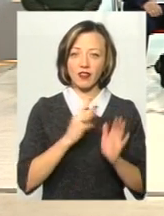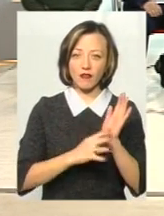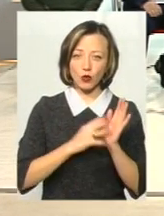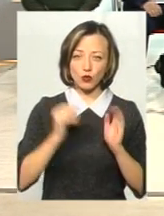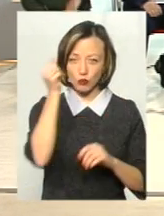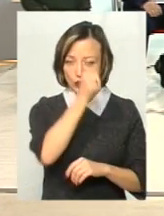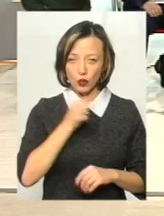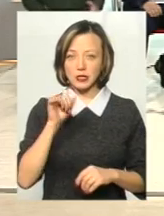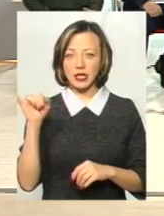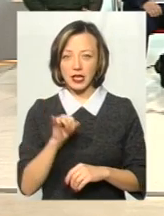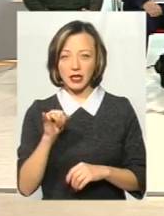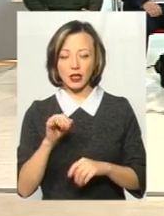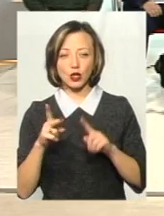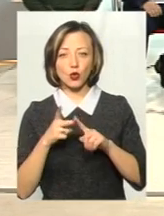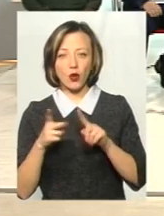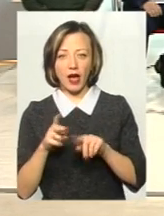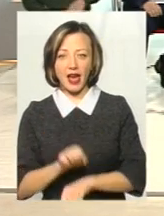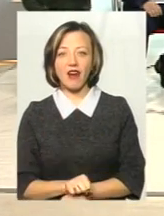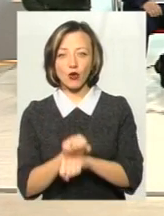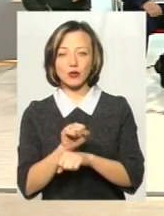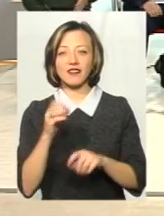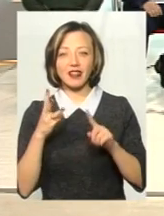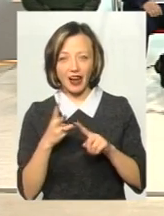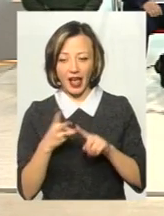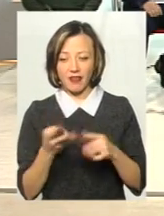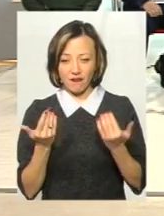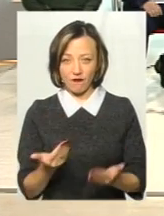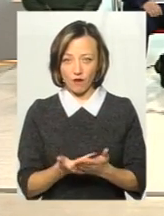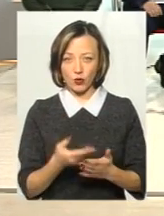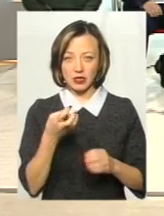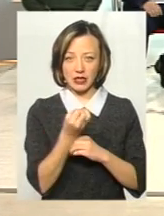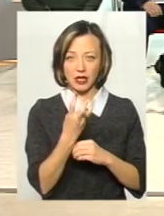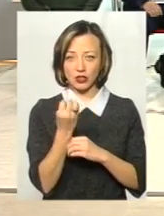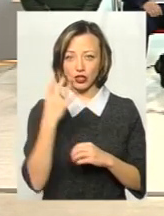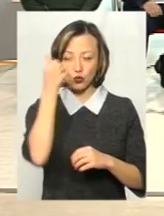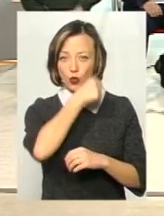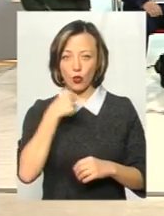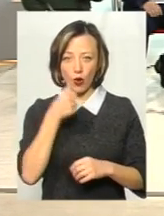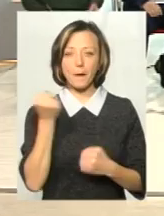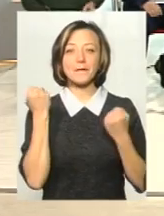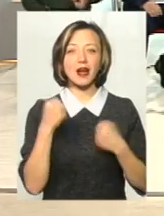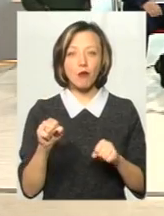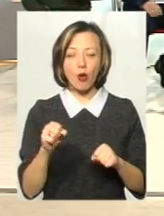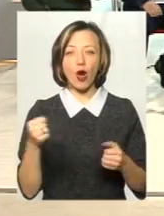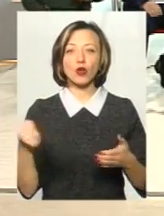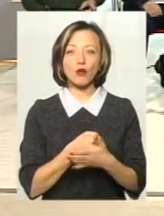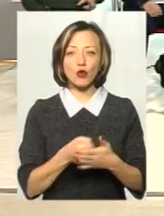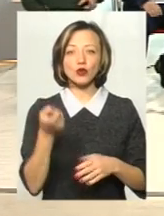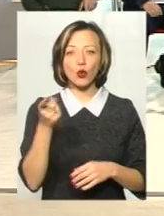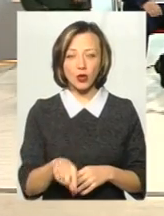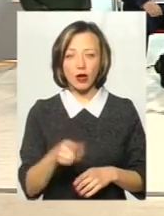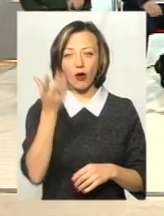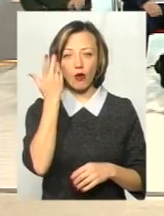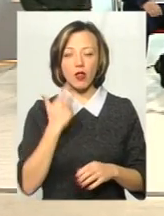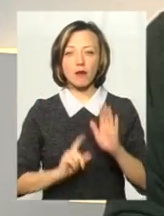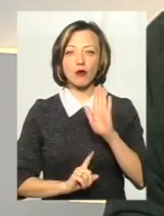90-му році, і в другій революції, і в третій, от 13-14 року, перемога добулася тільки тоді,